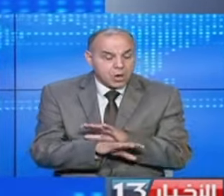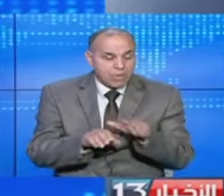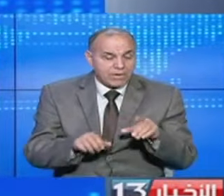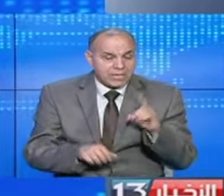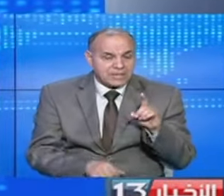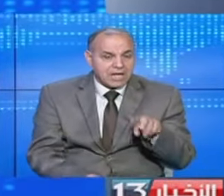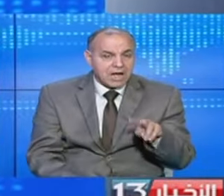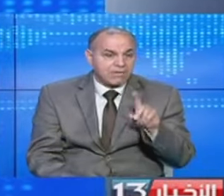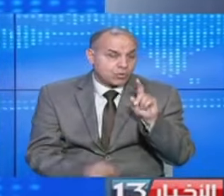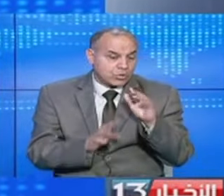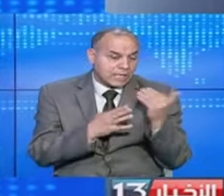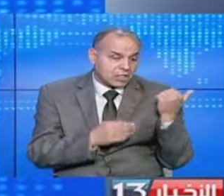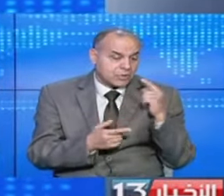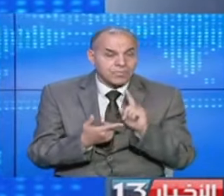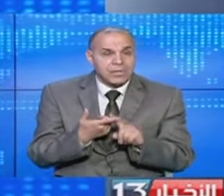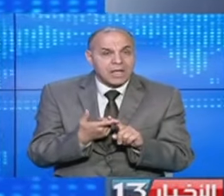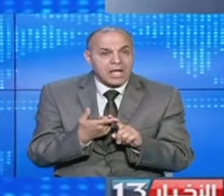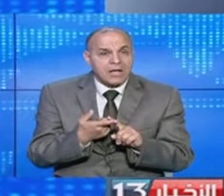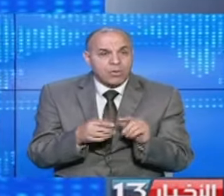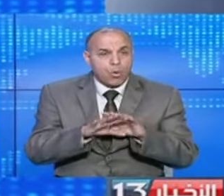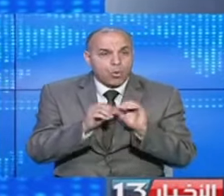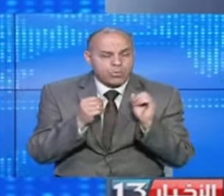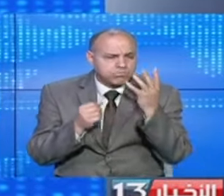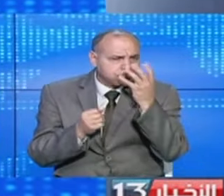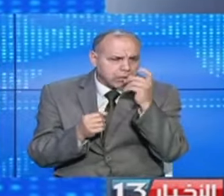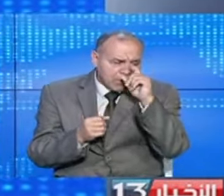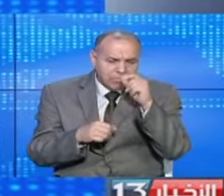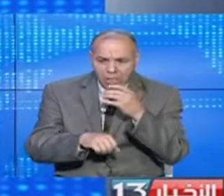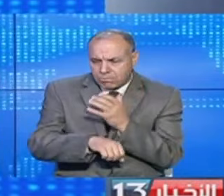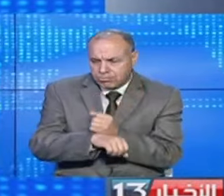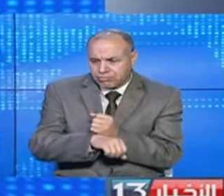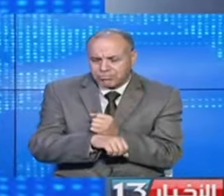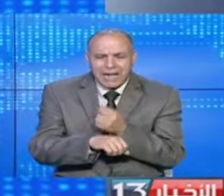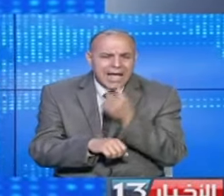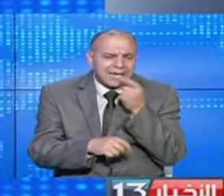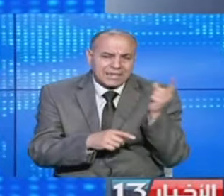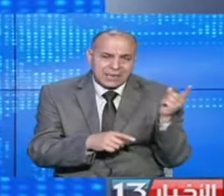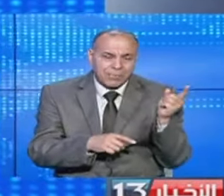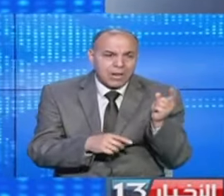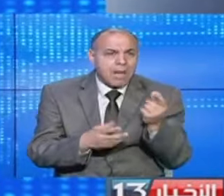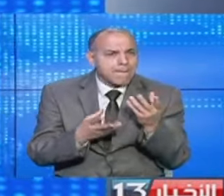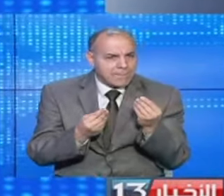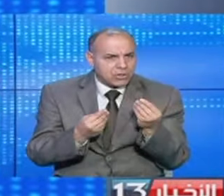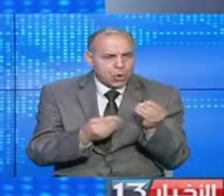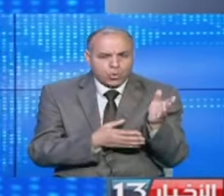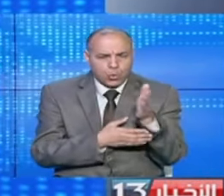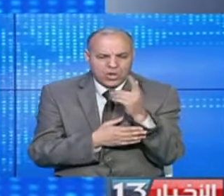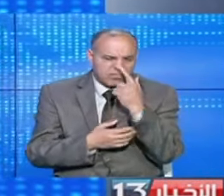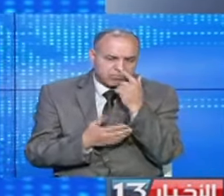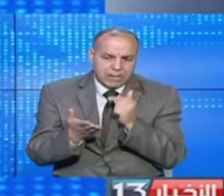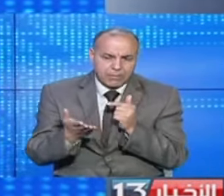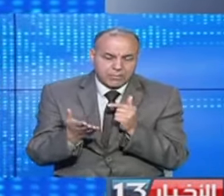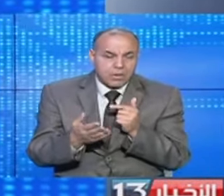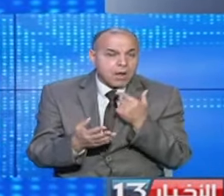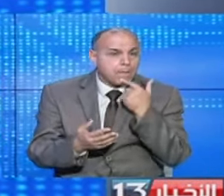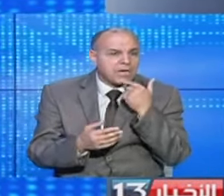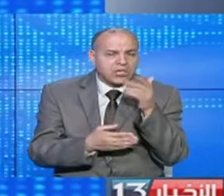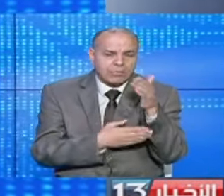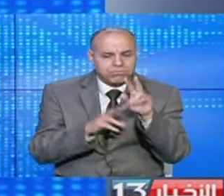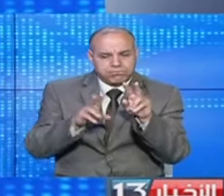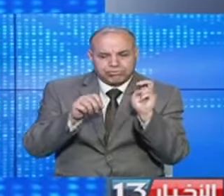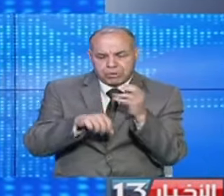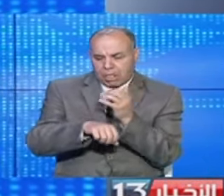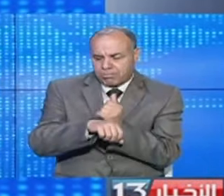ديسمبر 2019، يلف الغموض لقاح أسترازينيكا في عدد من الدول. علق بعضها